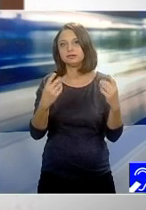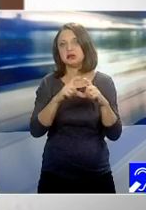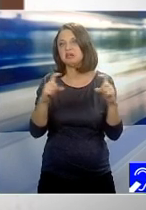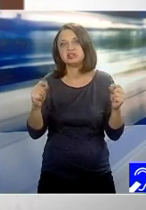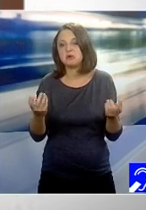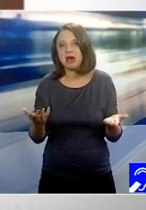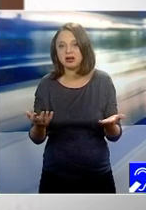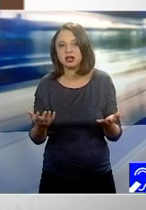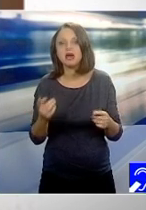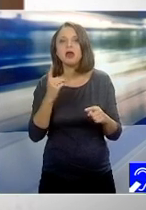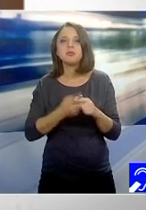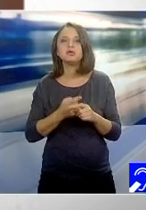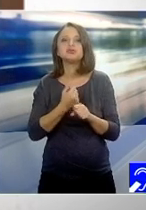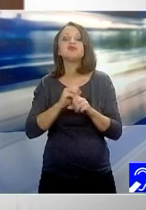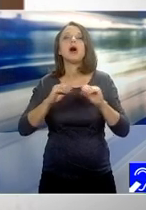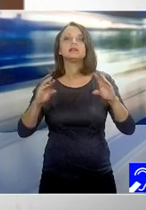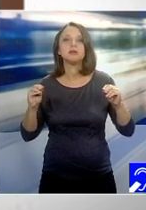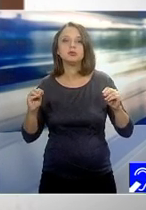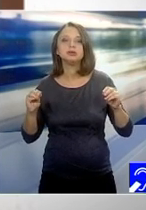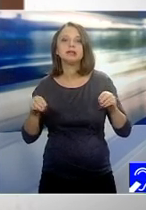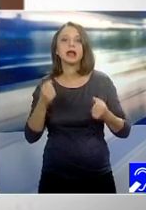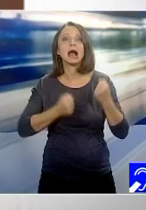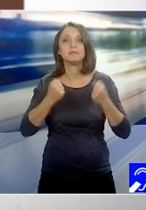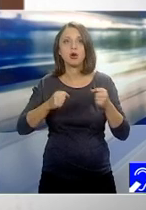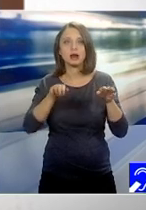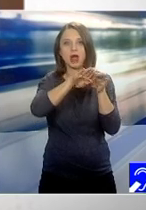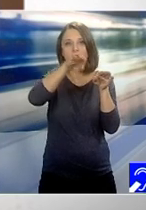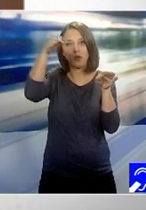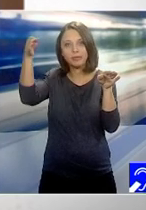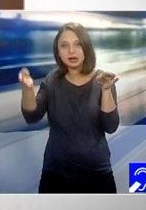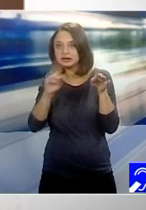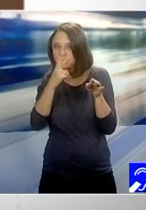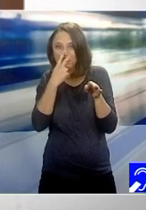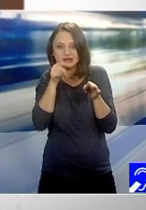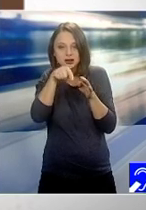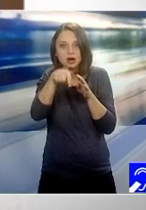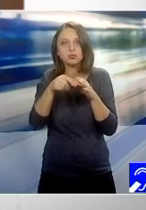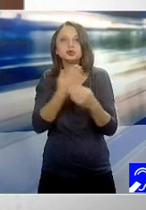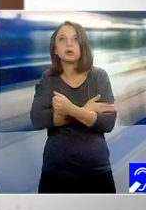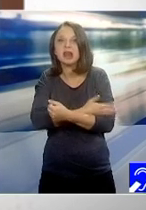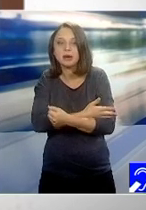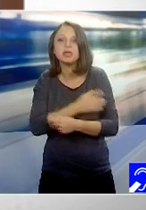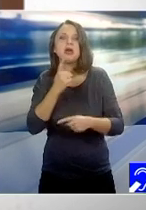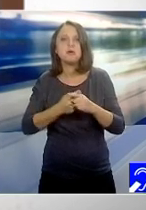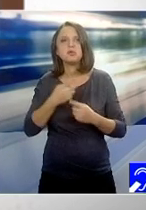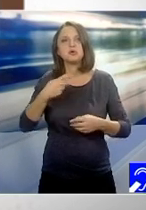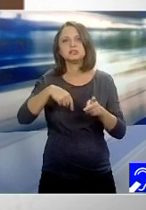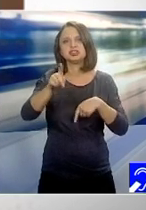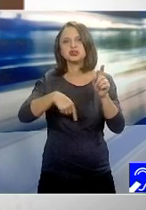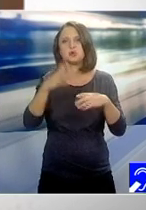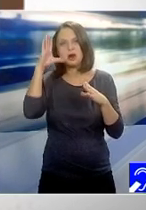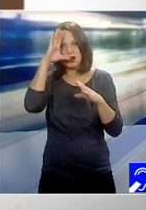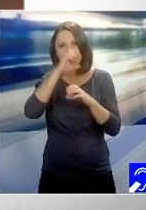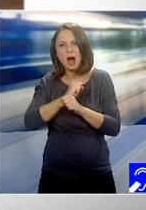camioane cu prelată foarte mult, în care nu vezi că este lemn, nu bănuiești că este lemn înăuntru. Se circulă noaptea la ore târzii și